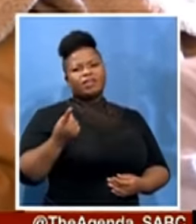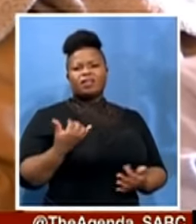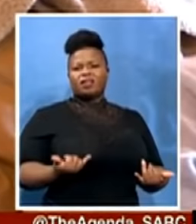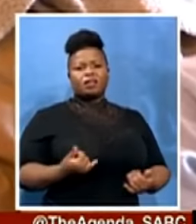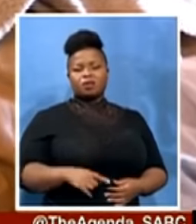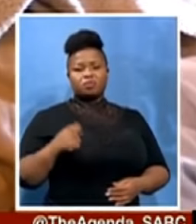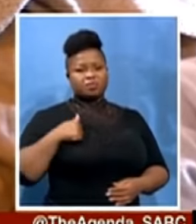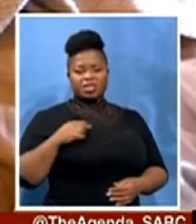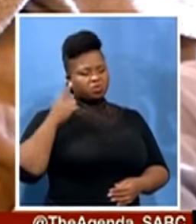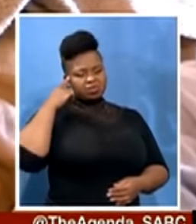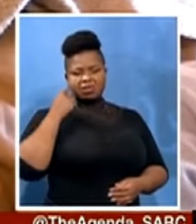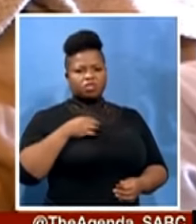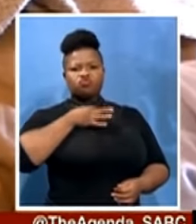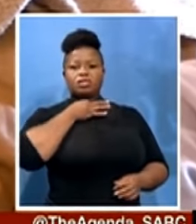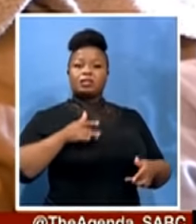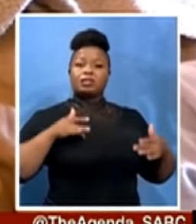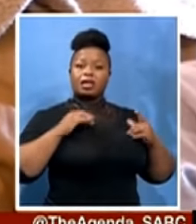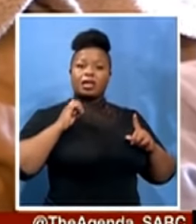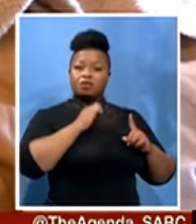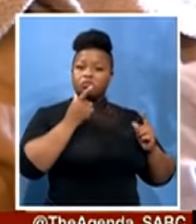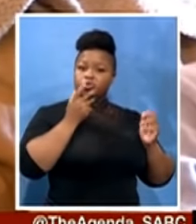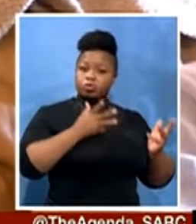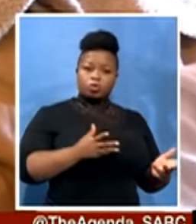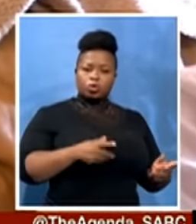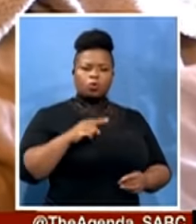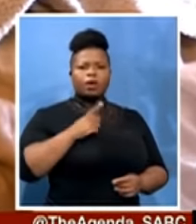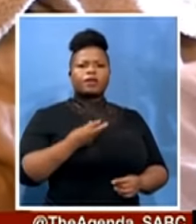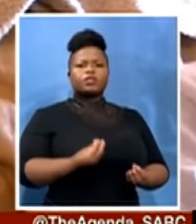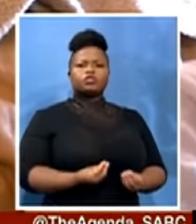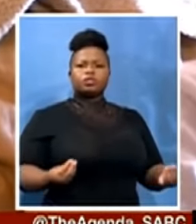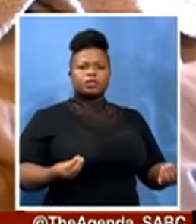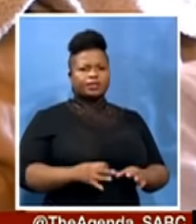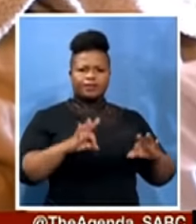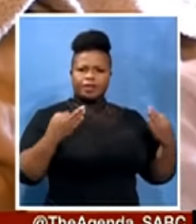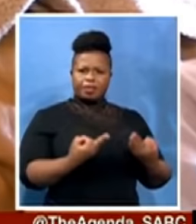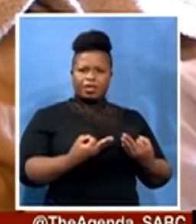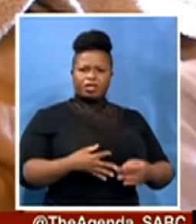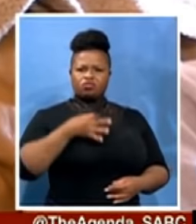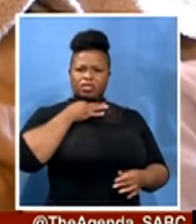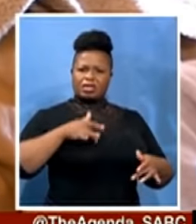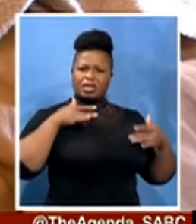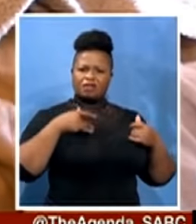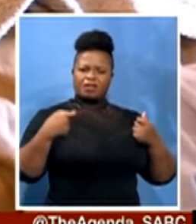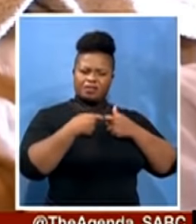yakhe eneyingane enanomndeni aye risk ukuthi alwe namaphoyisa ngale ndlela okwenzeke ngayo